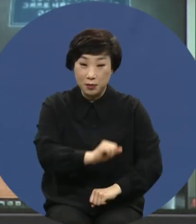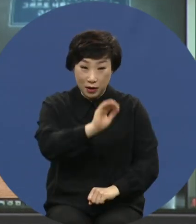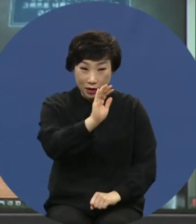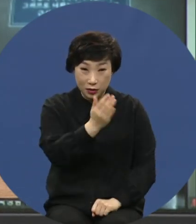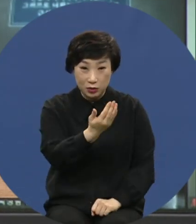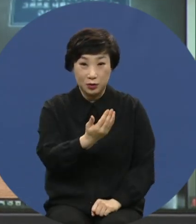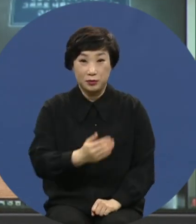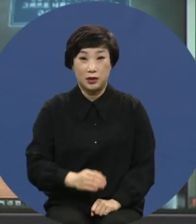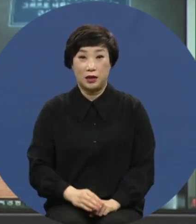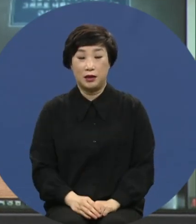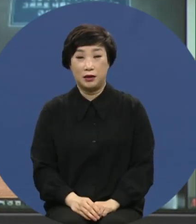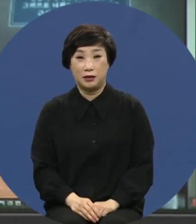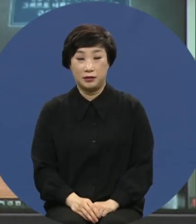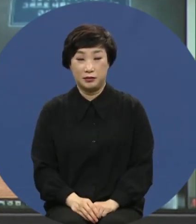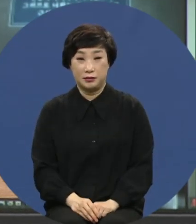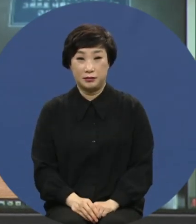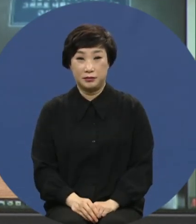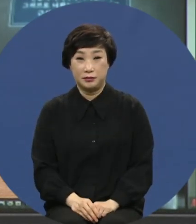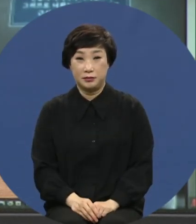멸망하고 마는 것입니다.